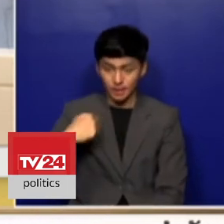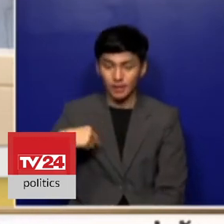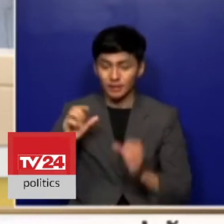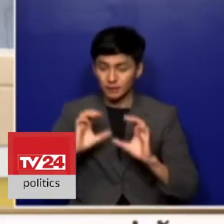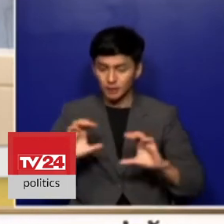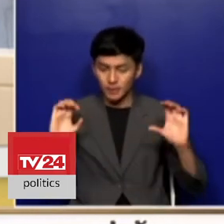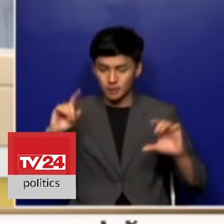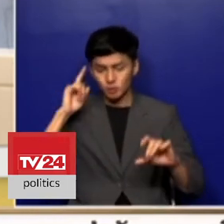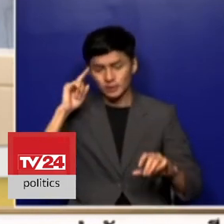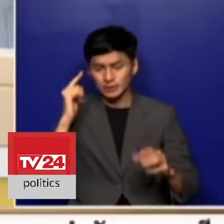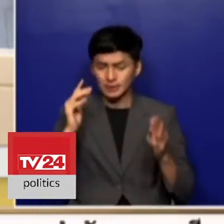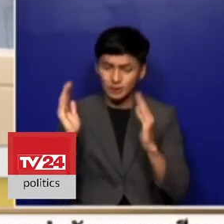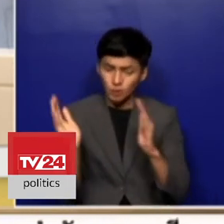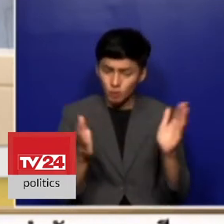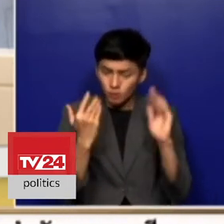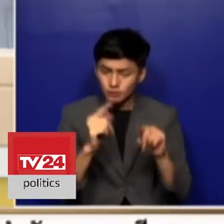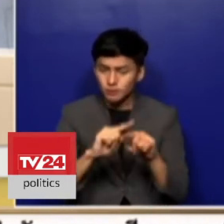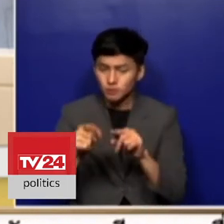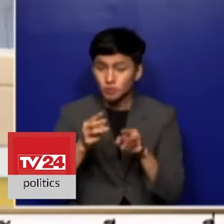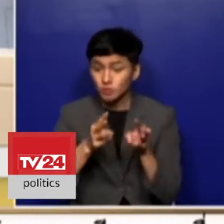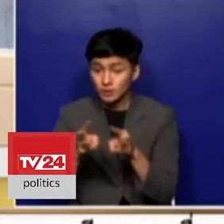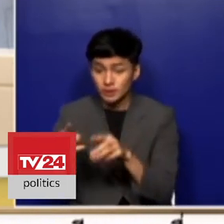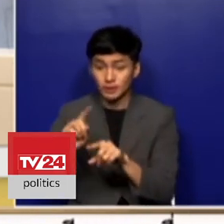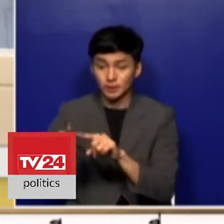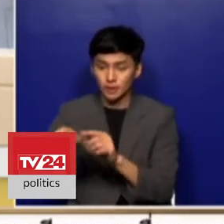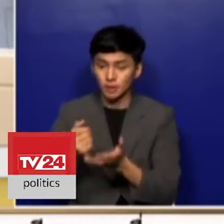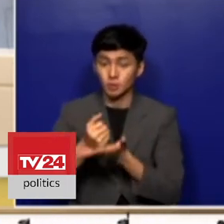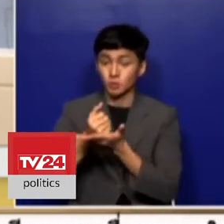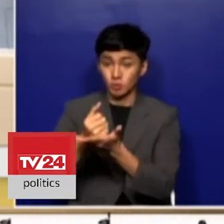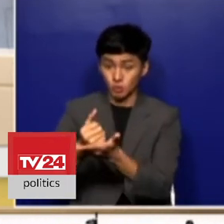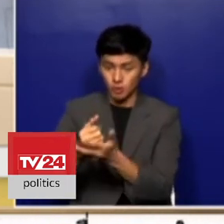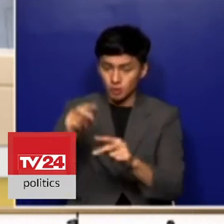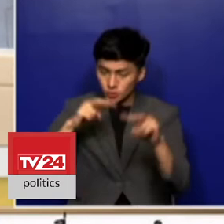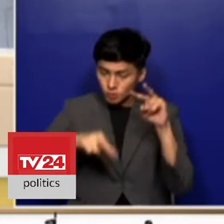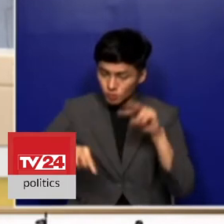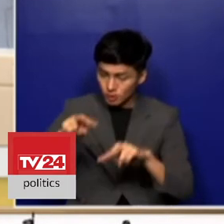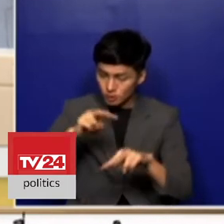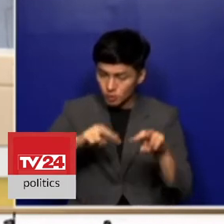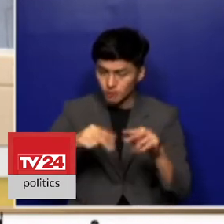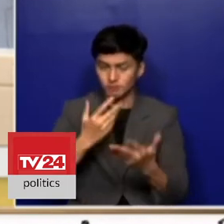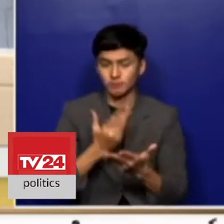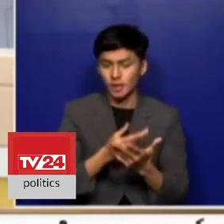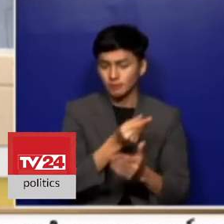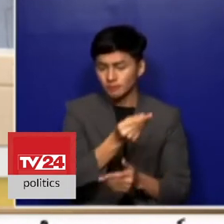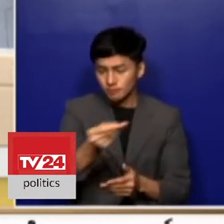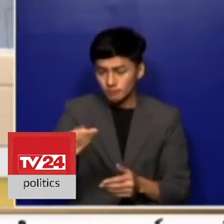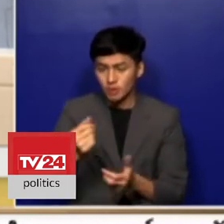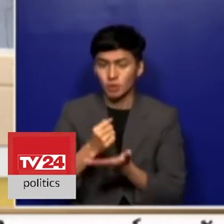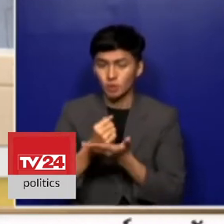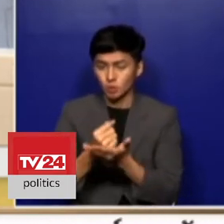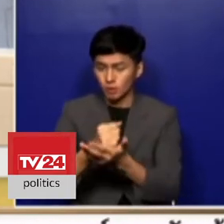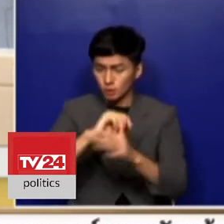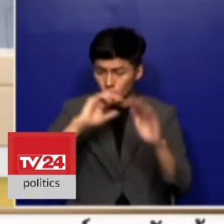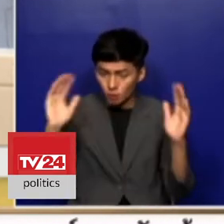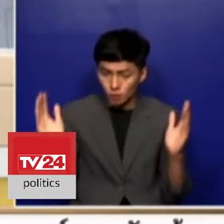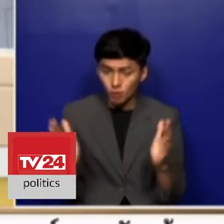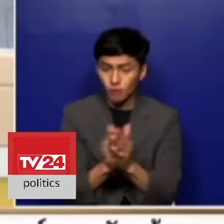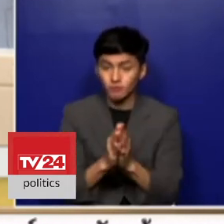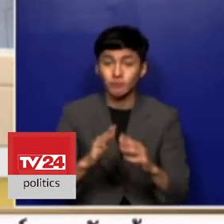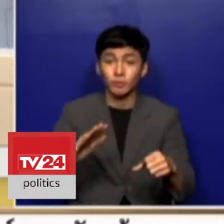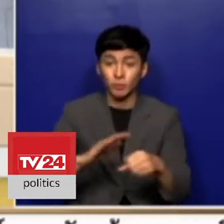กลไกการตรวจสอบผู้ประกอบการที่ได้รับสิทธิ์ในการช่วยเหลือและเยียวยาจั๋งรอบคอบพันธุ์